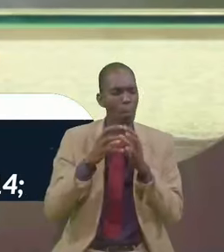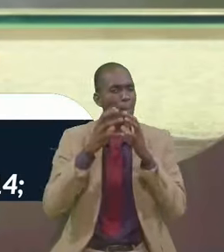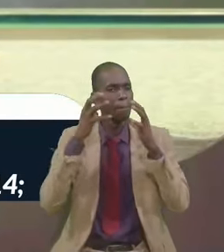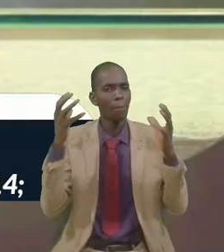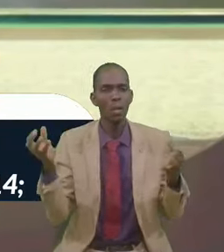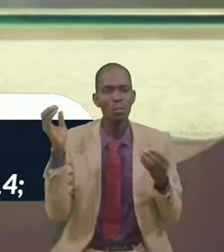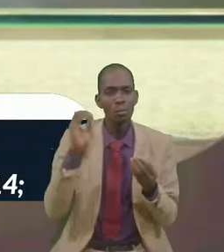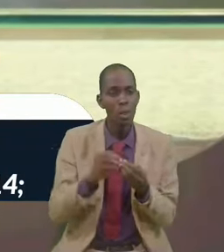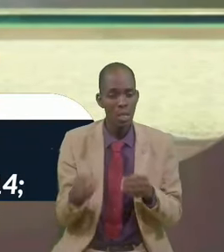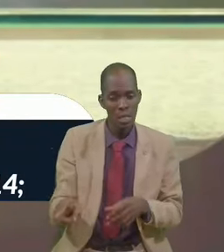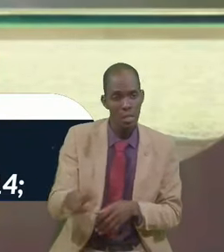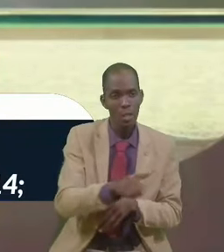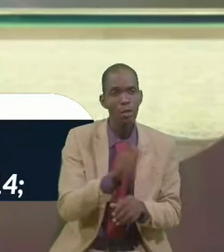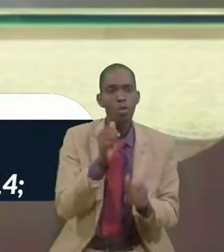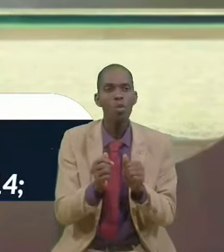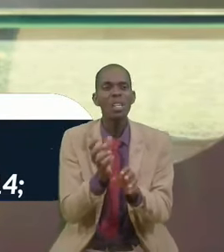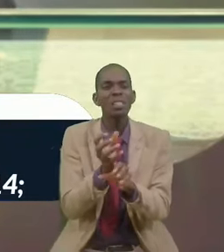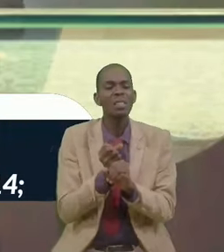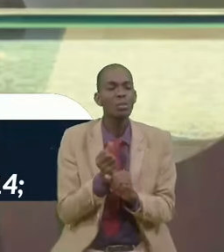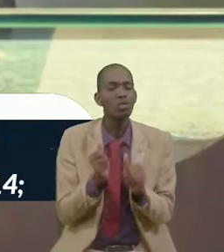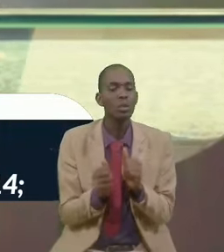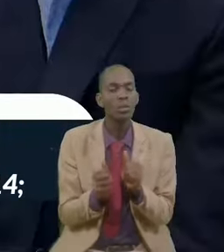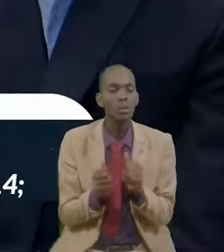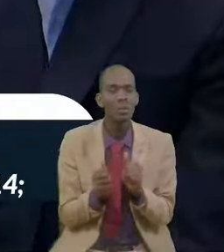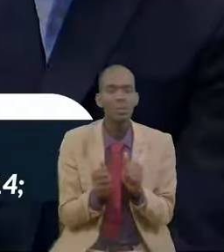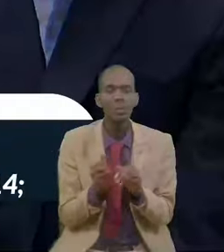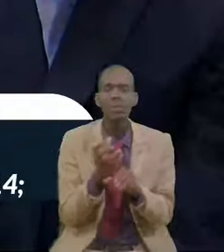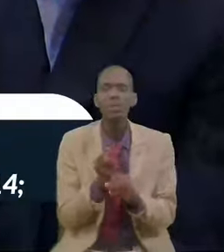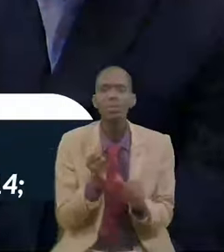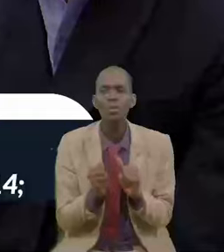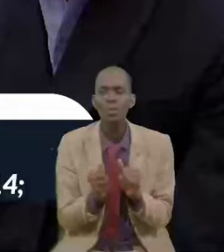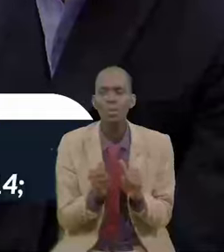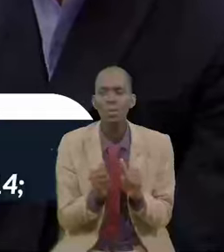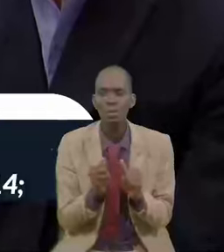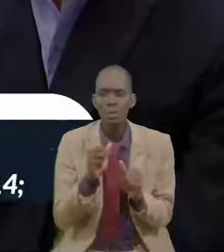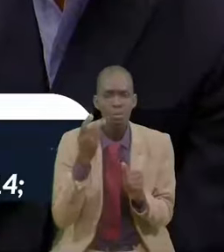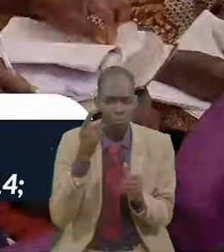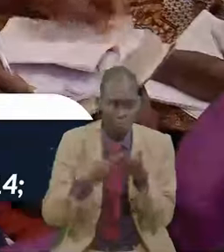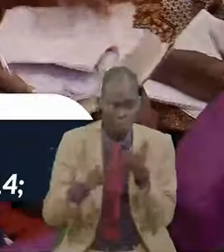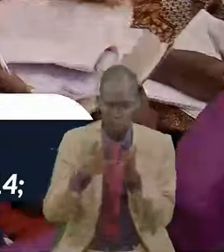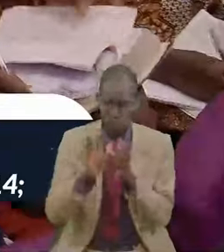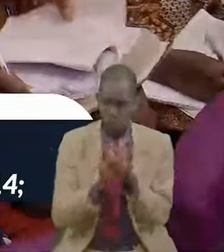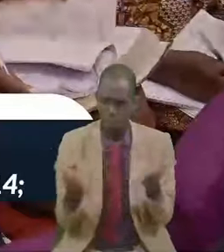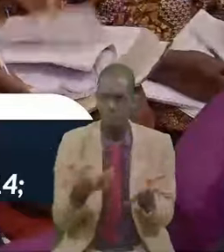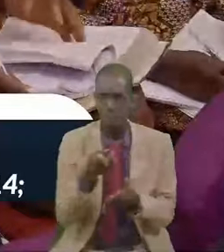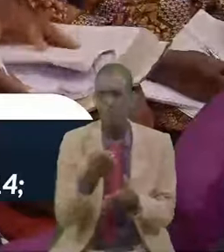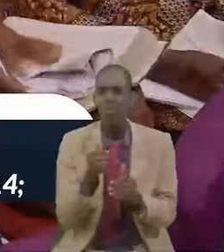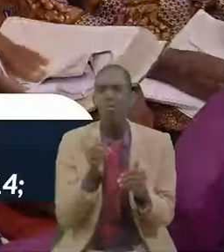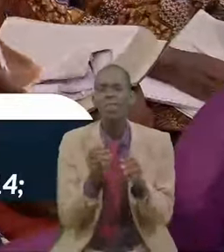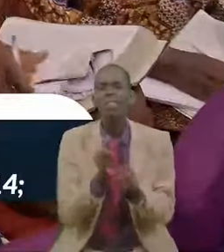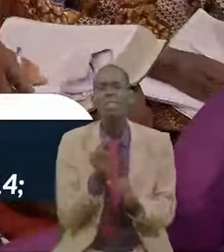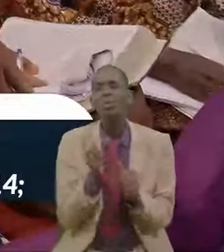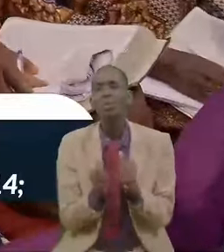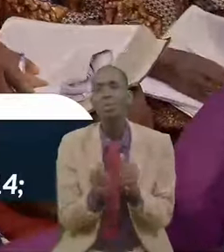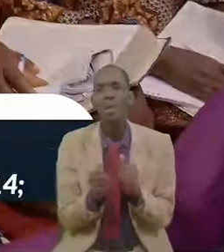à plus forte raison, ceux qui reçoivent quel type de grâce, quel genre de grâce, l'abondance de la